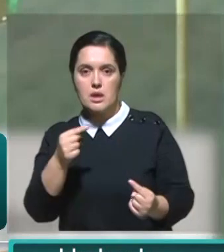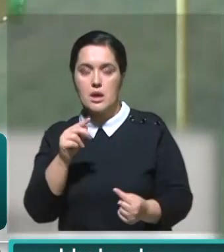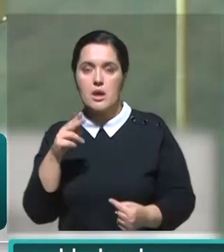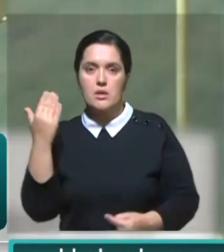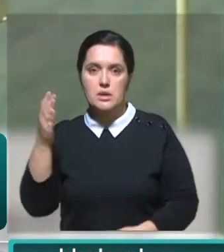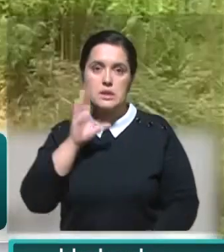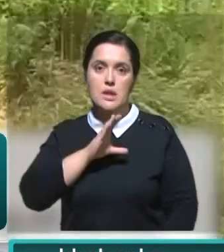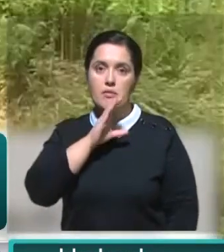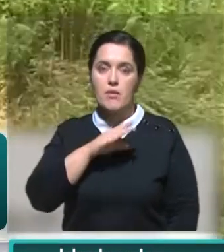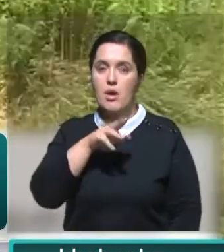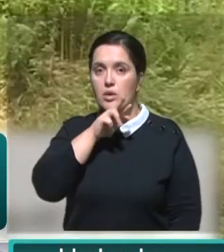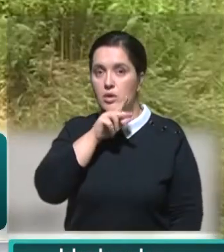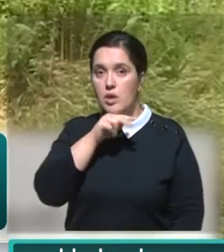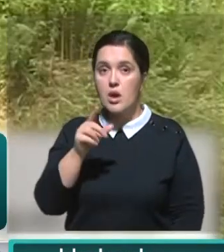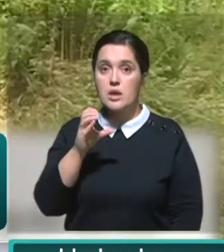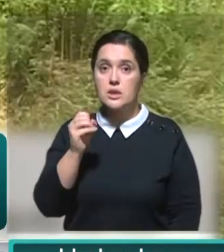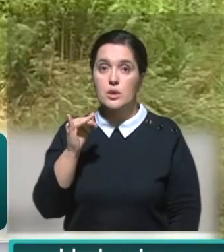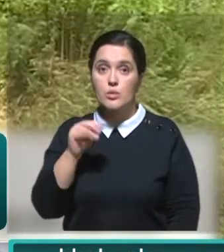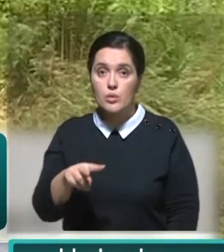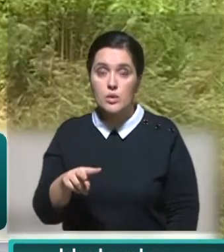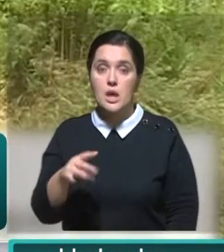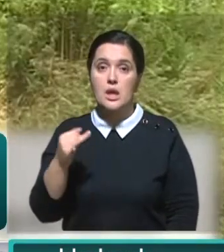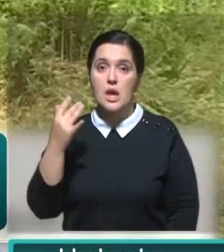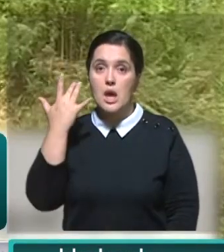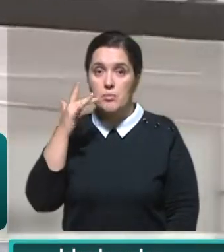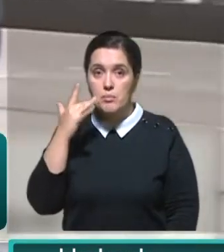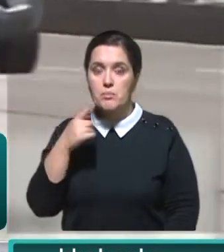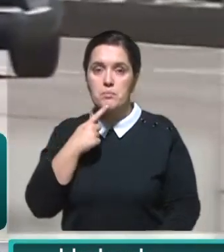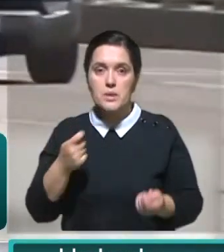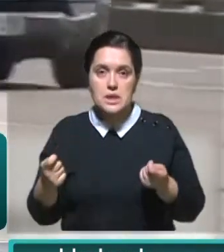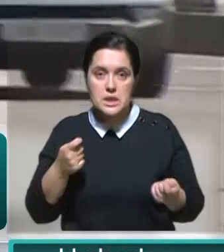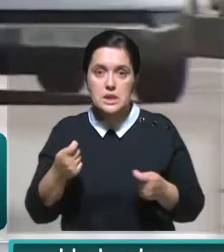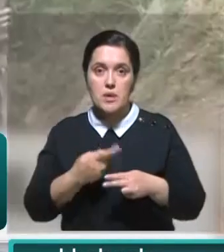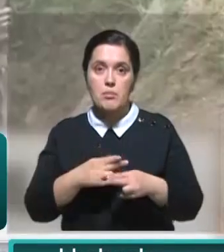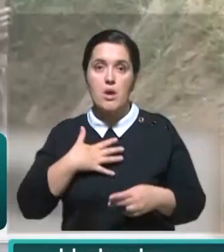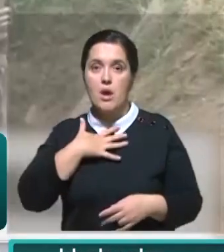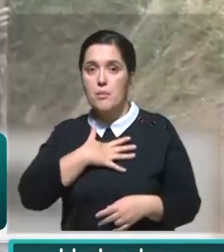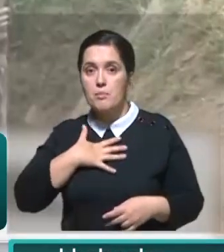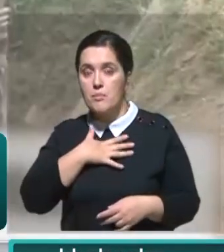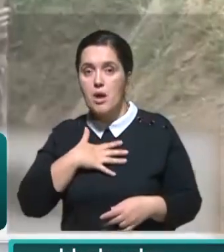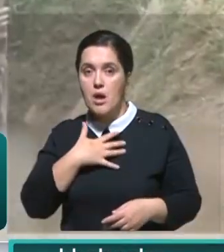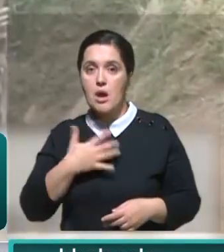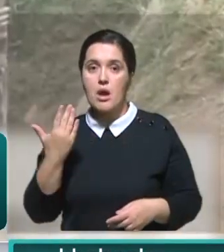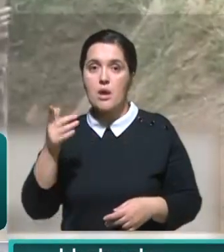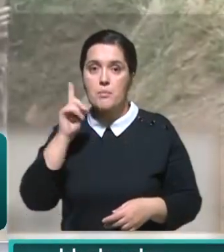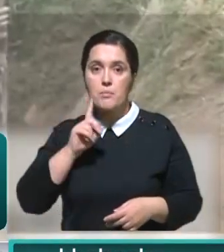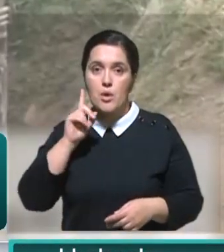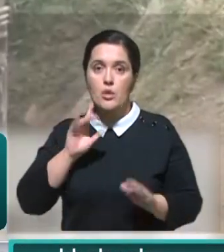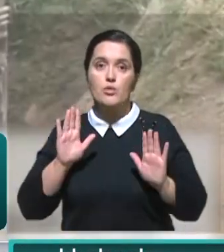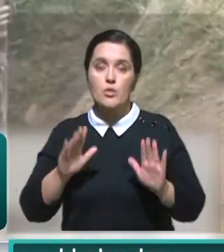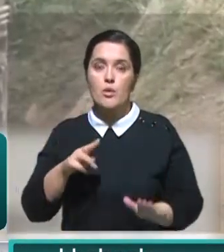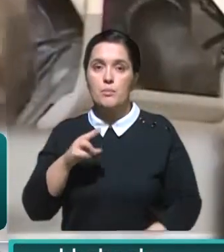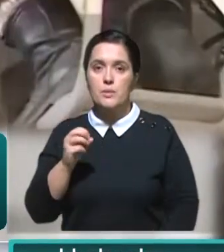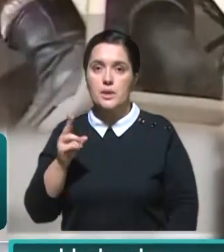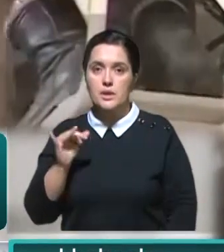резкую негативную реакцию Пхеньяна. И в связи с этим в Сеуле и Вашингтоне сохраняют бдительность. Обеспокоенность в связи с их проведением пока выразил только